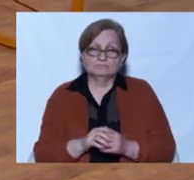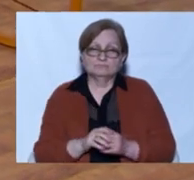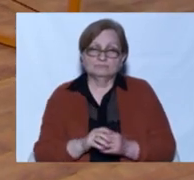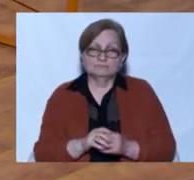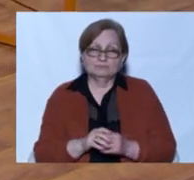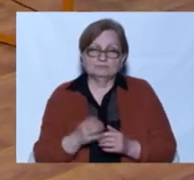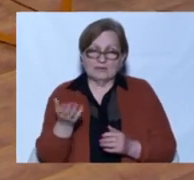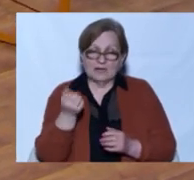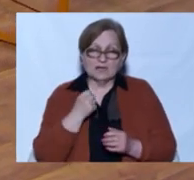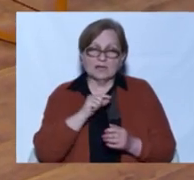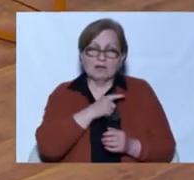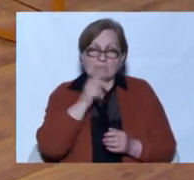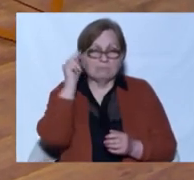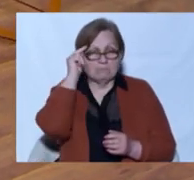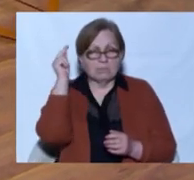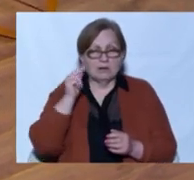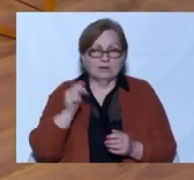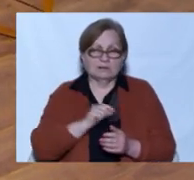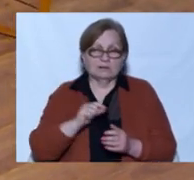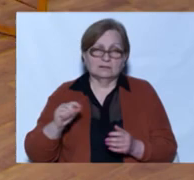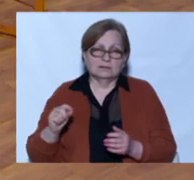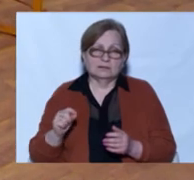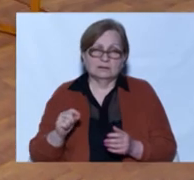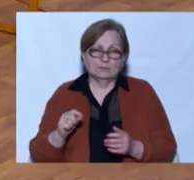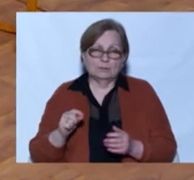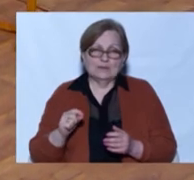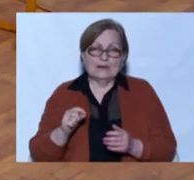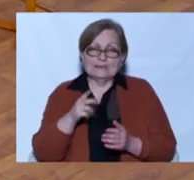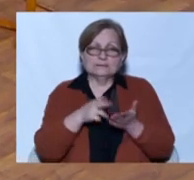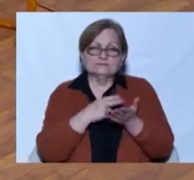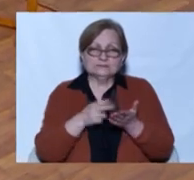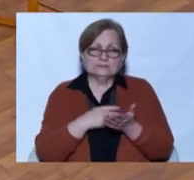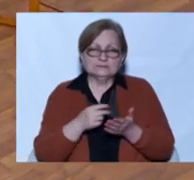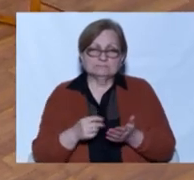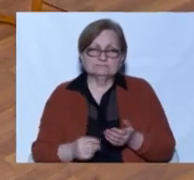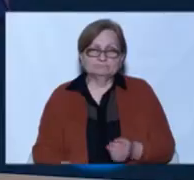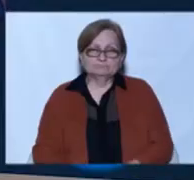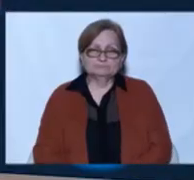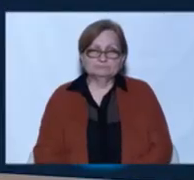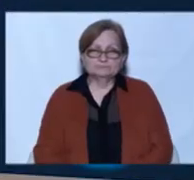მოიმარჯვე ფანქარი და სახელმძღვანელო.